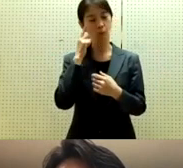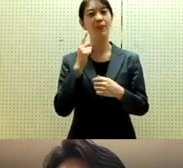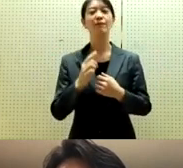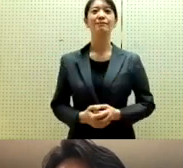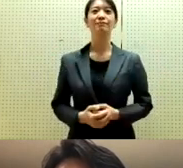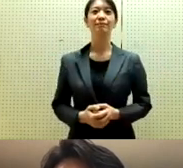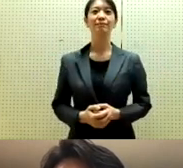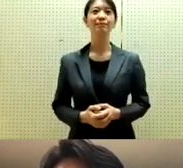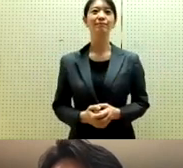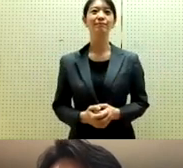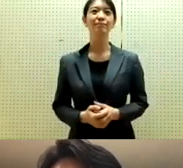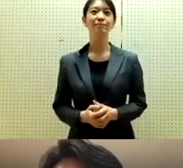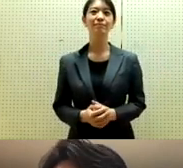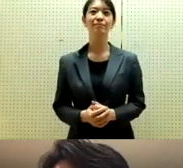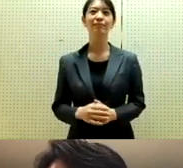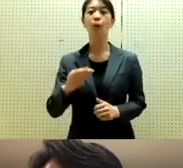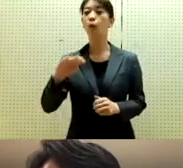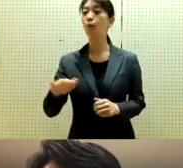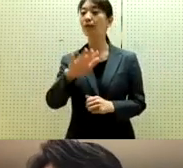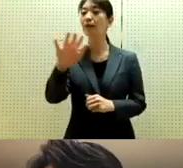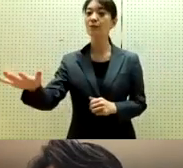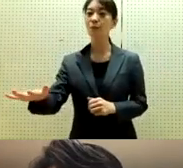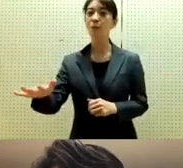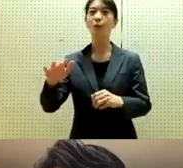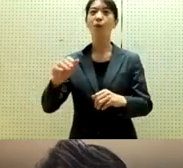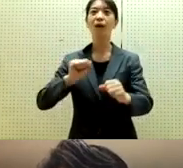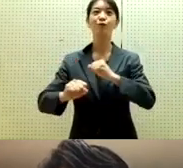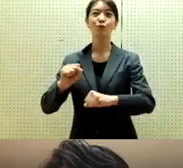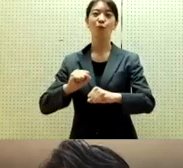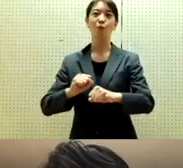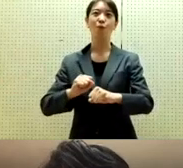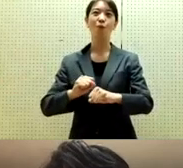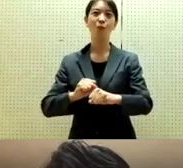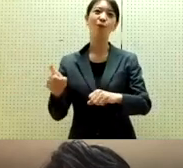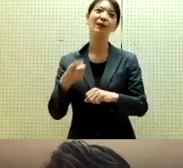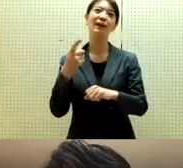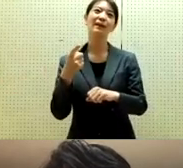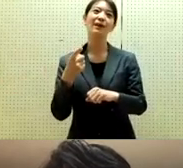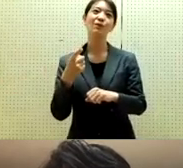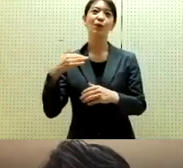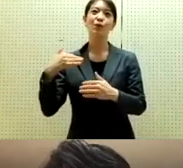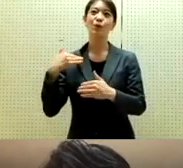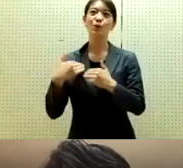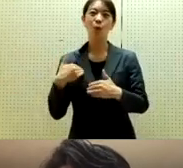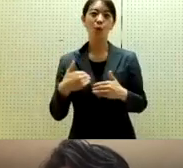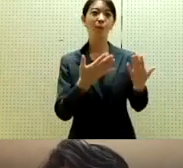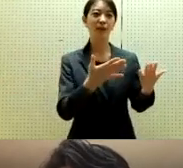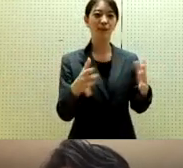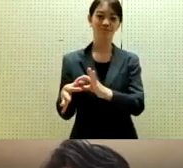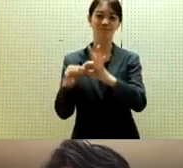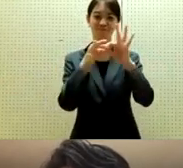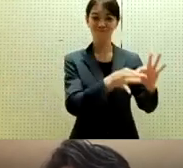ですねやっぱりその子どもたちの活動のエンジンになるのかなと思っていて、まあ、喜びと学びが両輪なんだろうと思ってるんです。